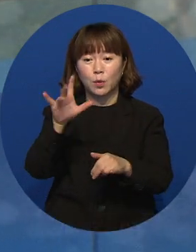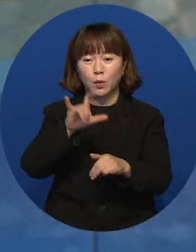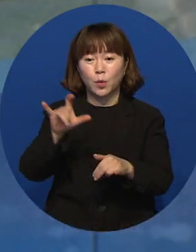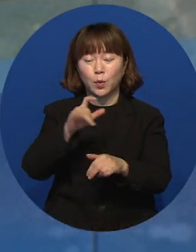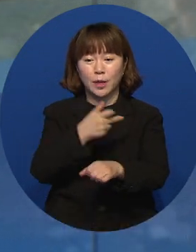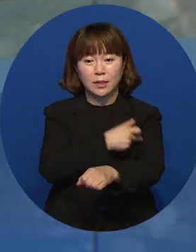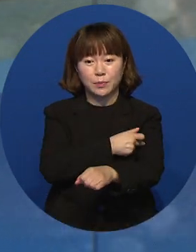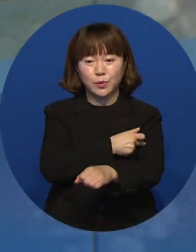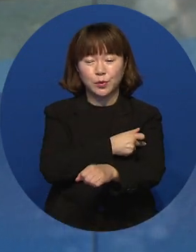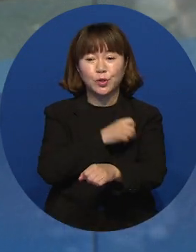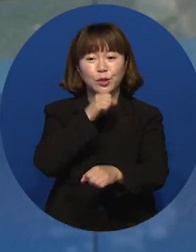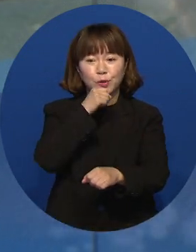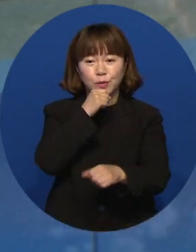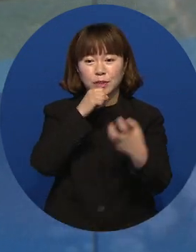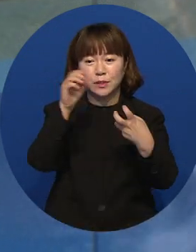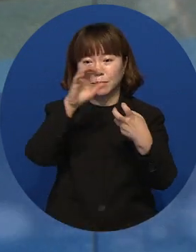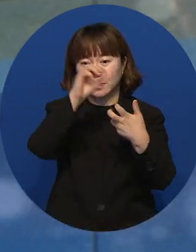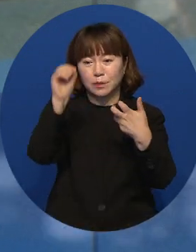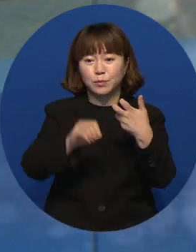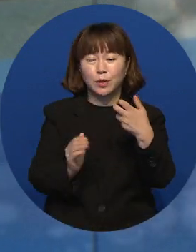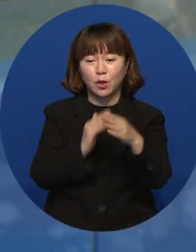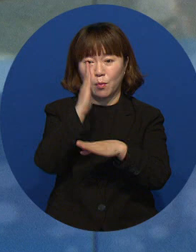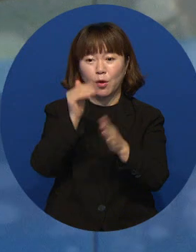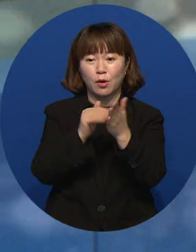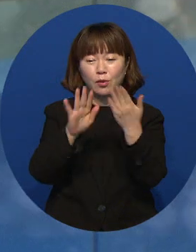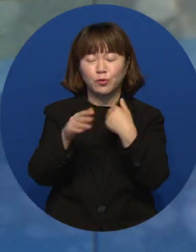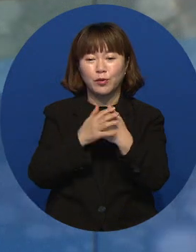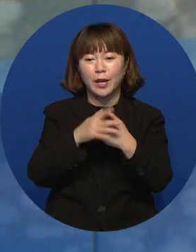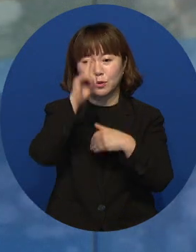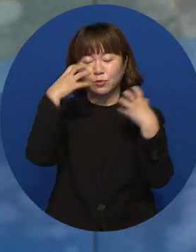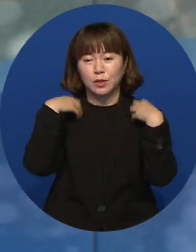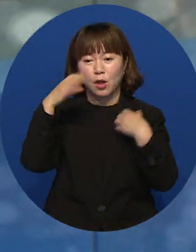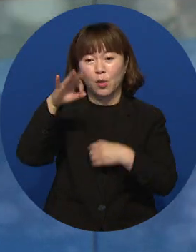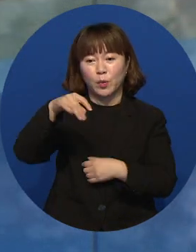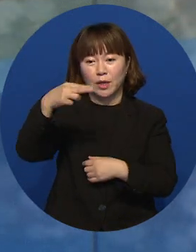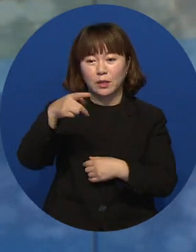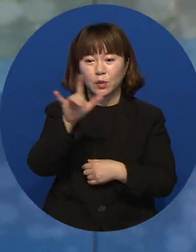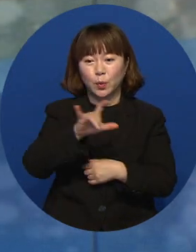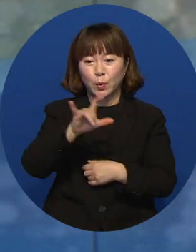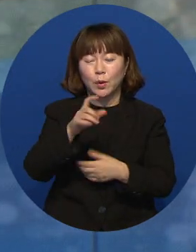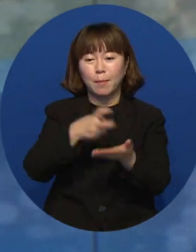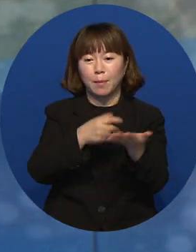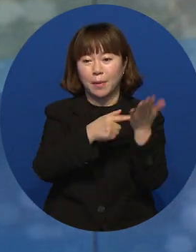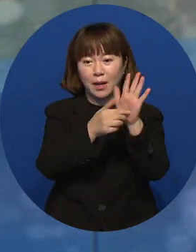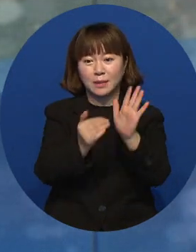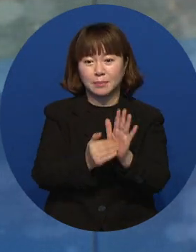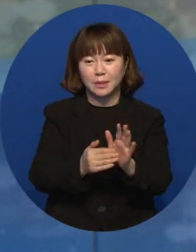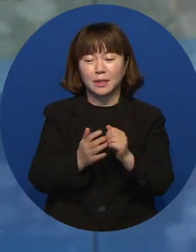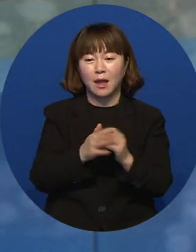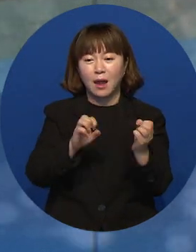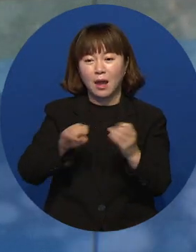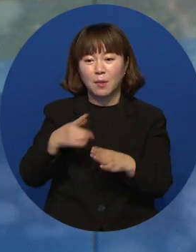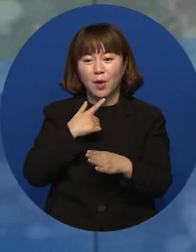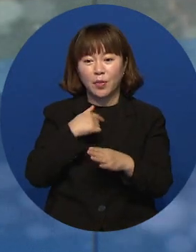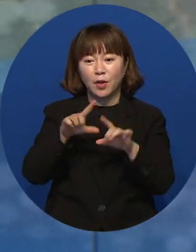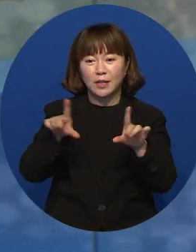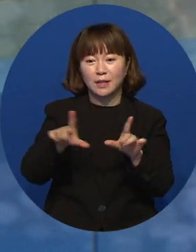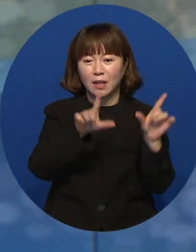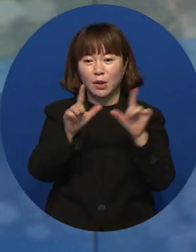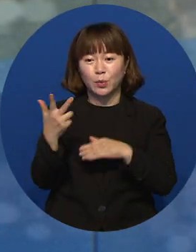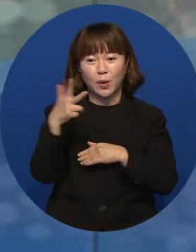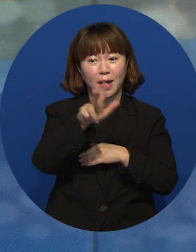정부에서 위드 커 루나를 시행한다는 방침을 발표했습니다 그야말로 오랫동안 빼앗겼던 일상으로 되돌아 간다는 큰